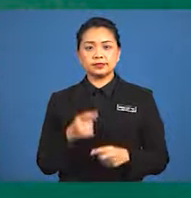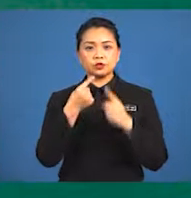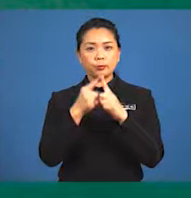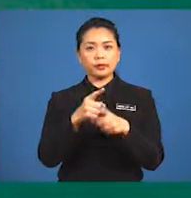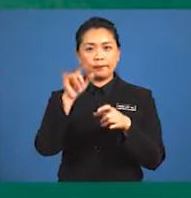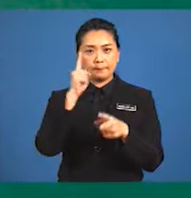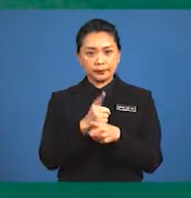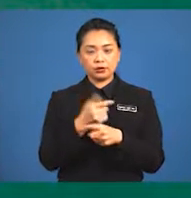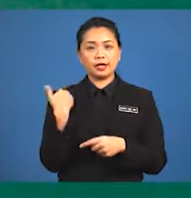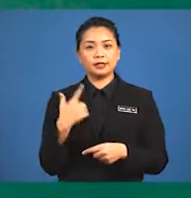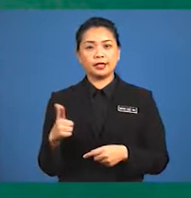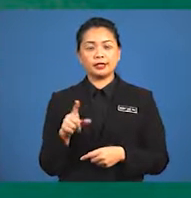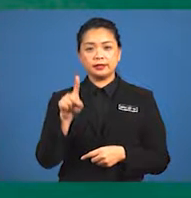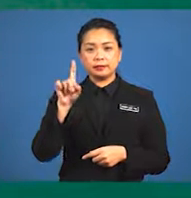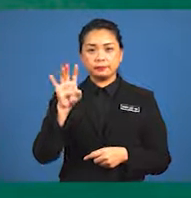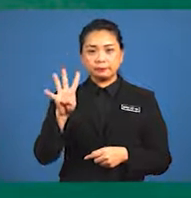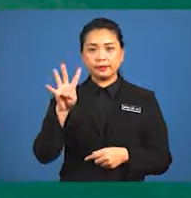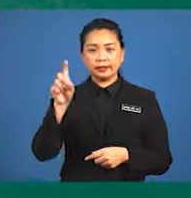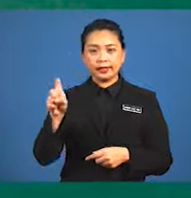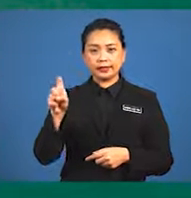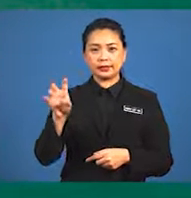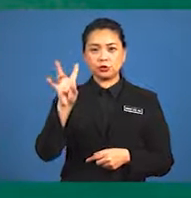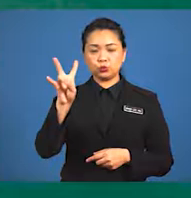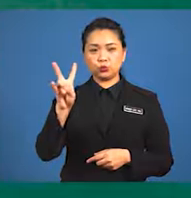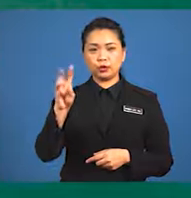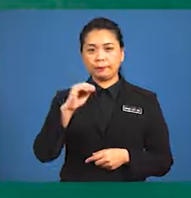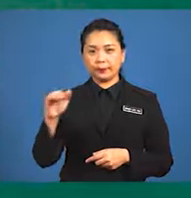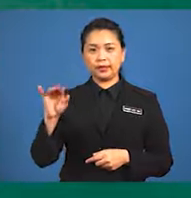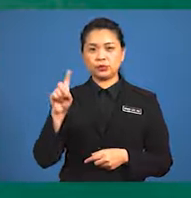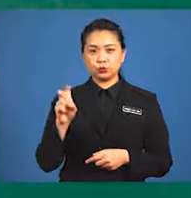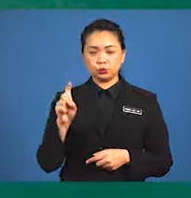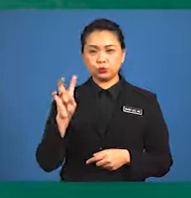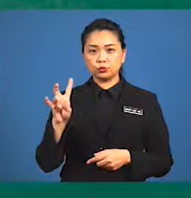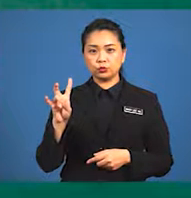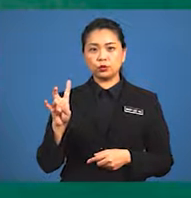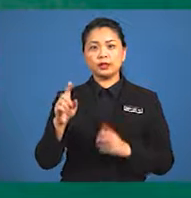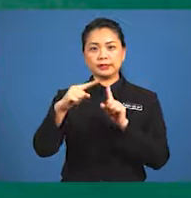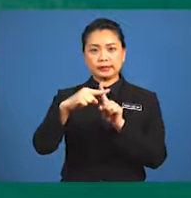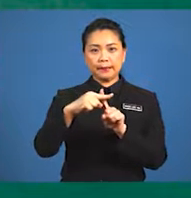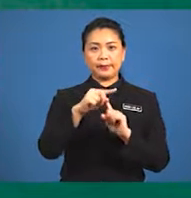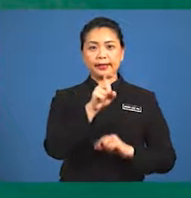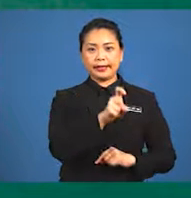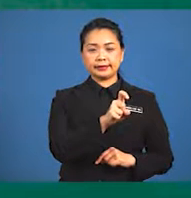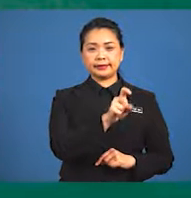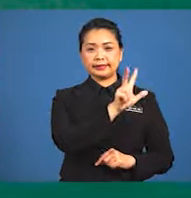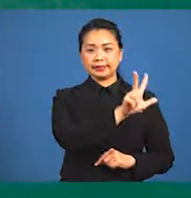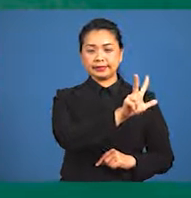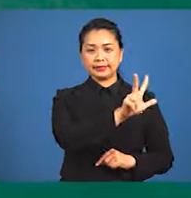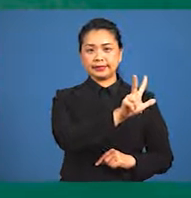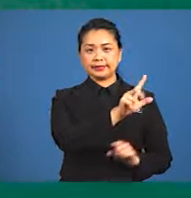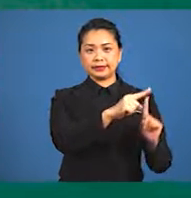ialah 4x kuasa 7 per 7 tambah x kuasa